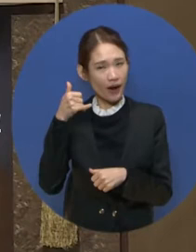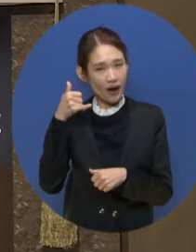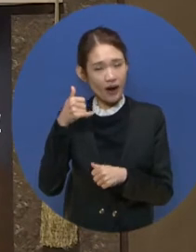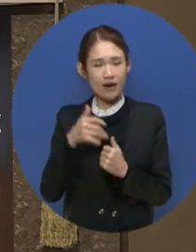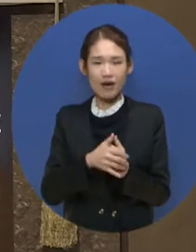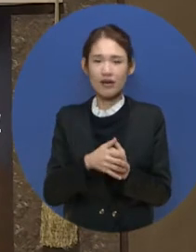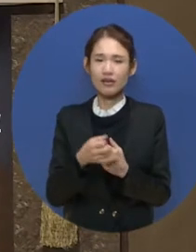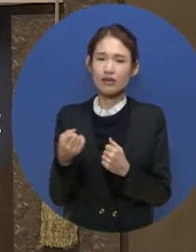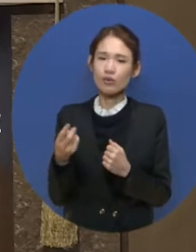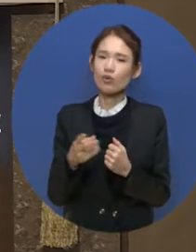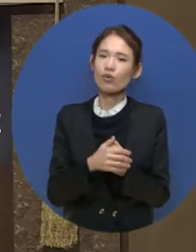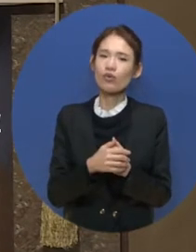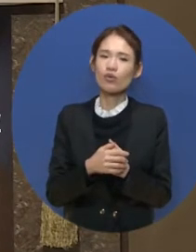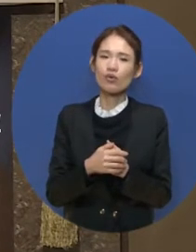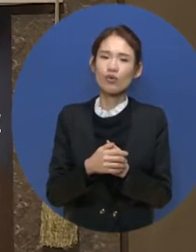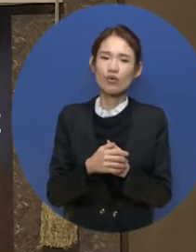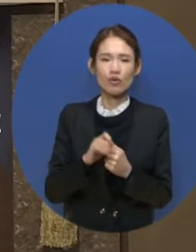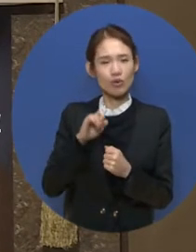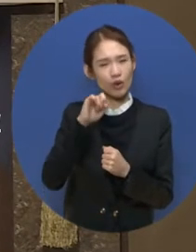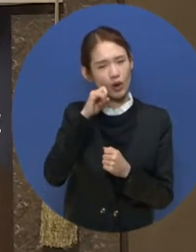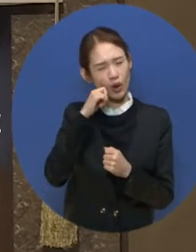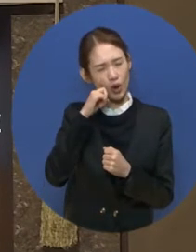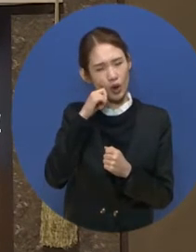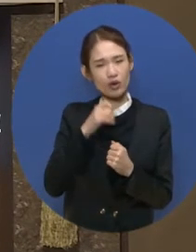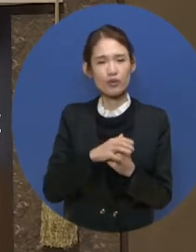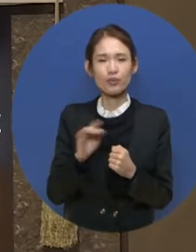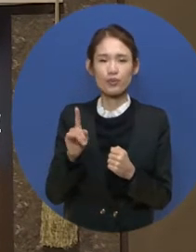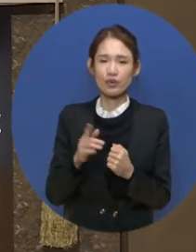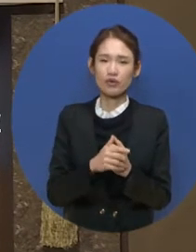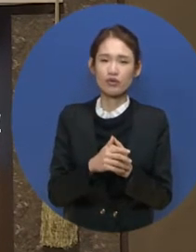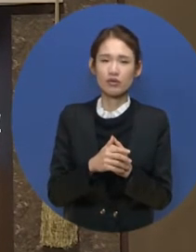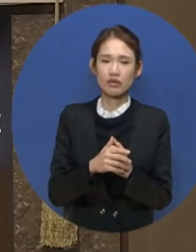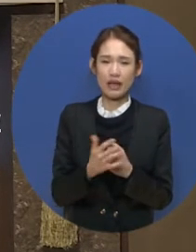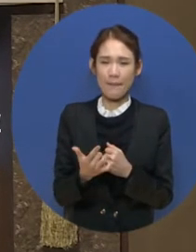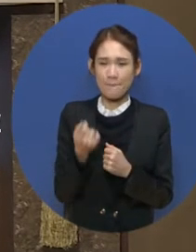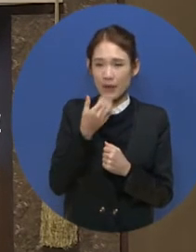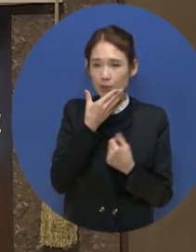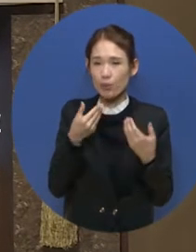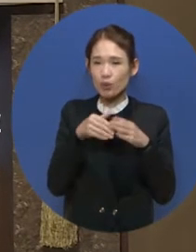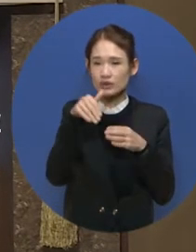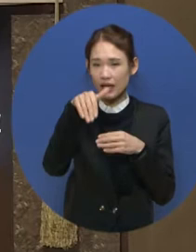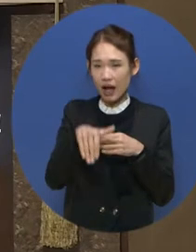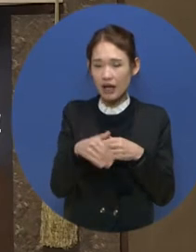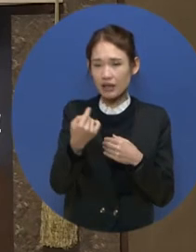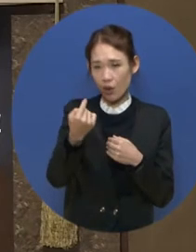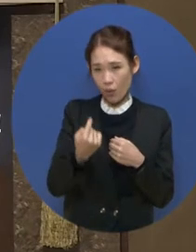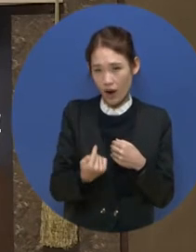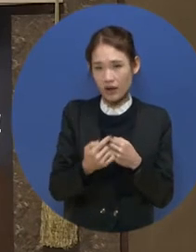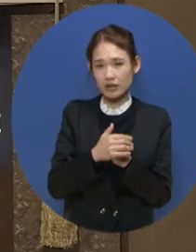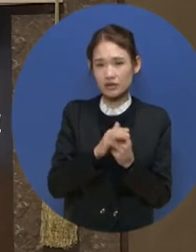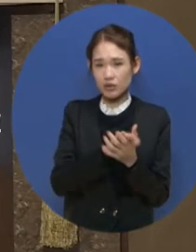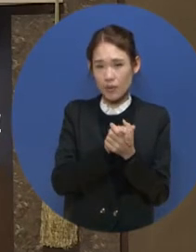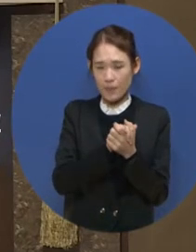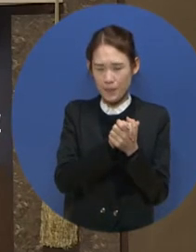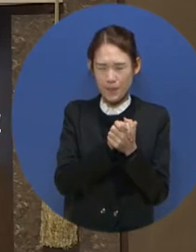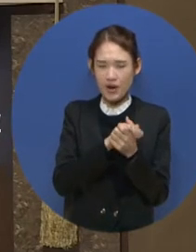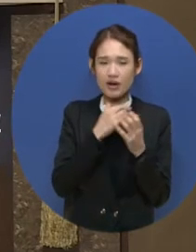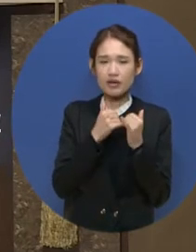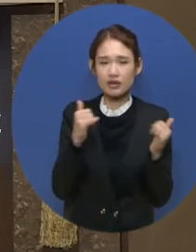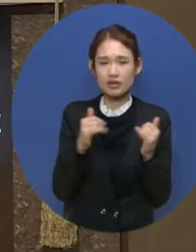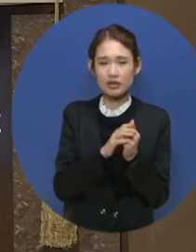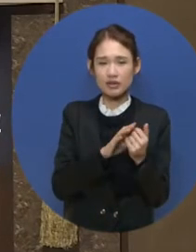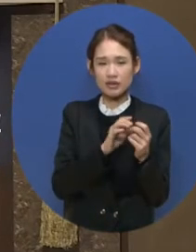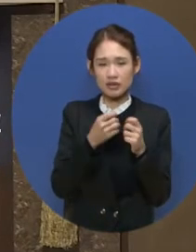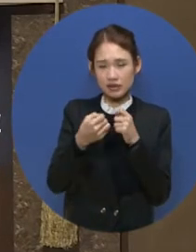전화나 또 이렇게 그 어려움은 빨리 복지관에 나와서 좀 그동안 정들었던 사람들과 좀 이렇게